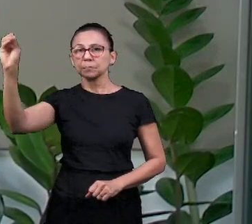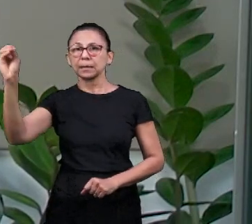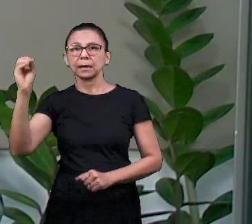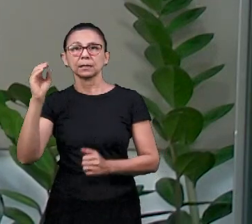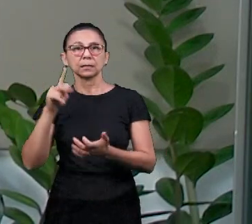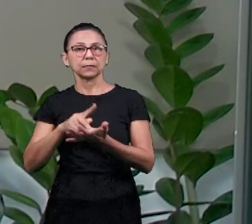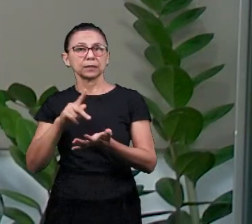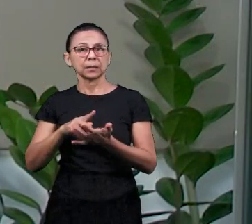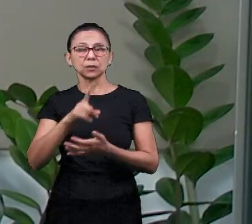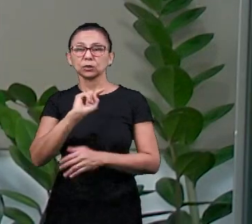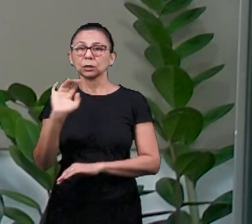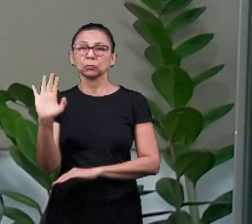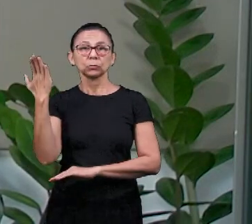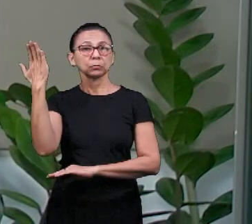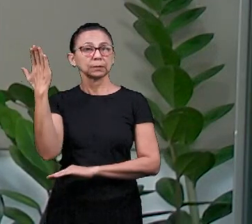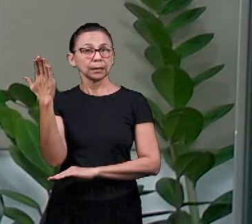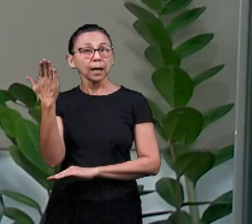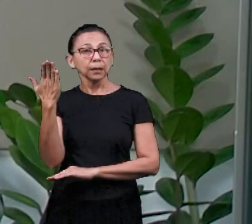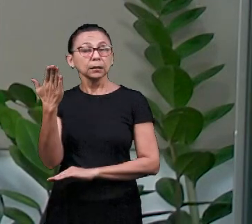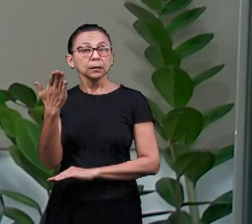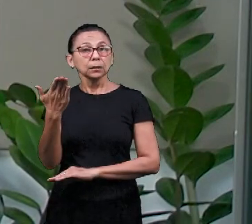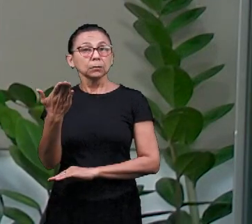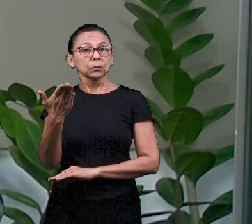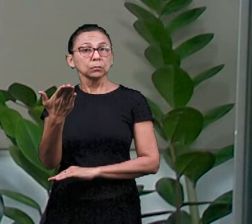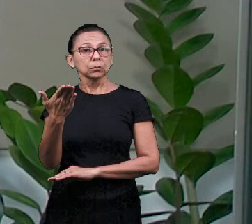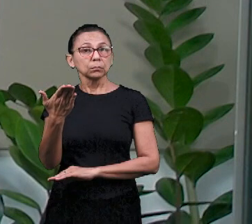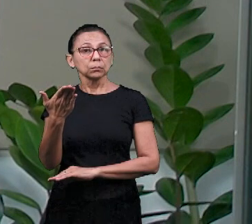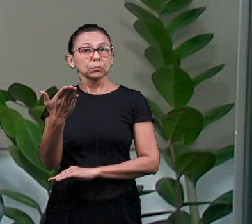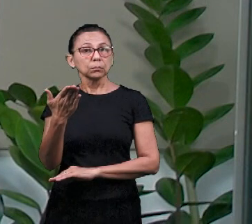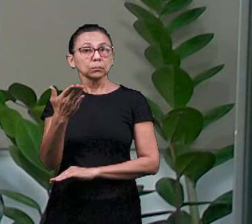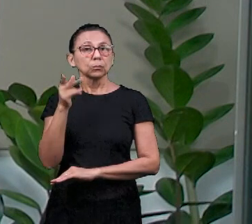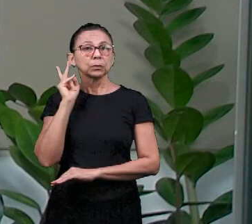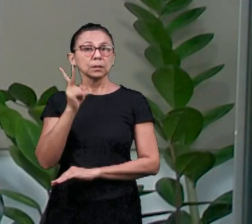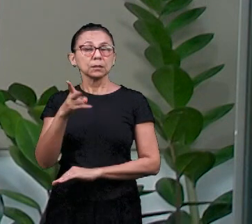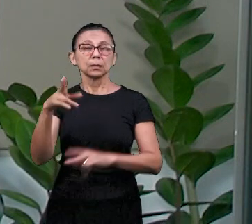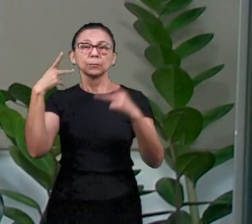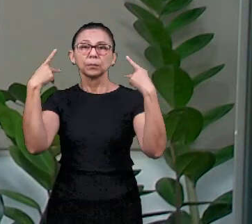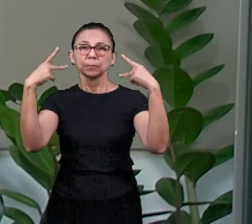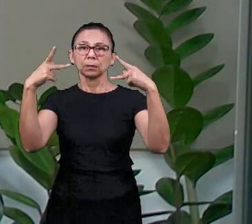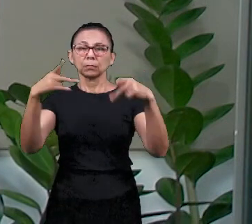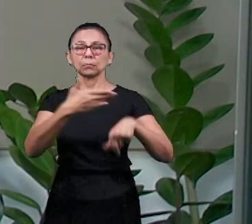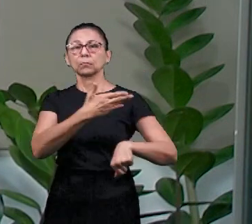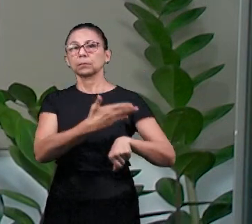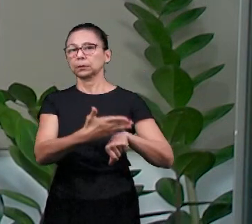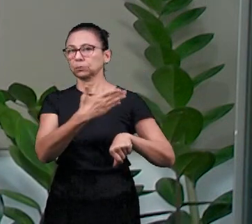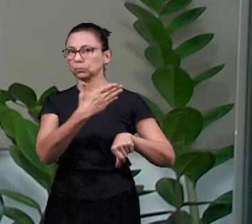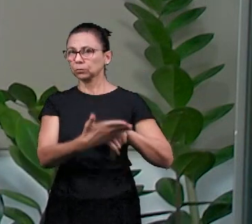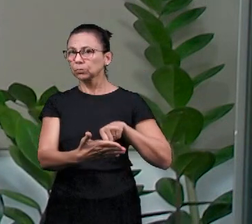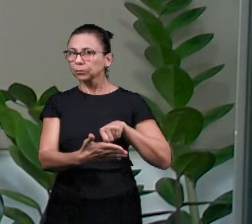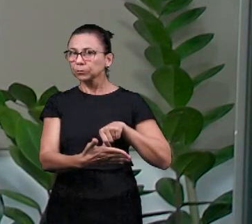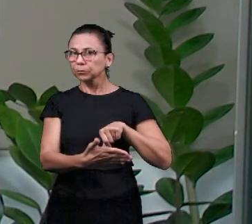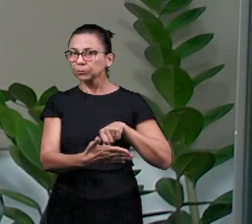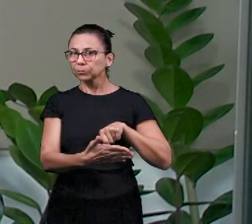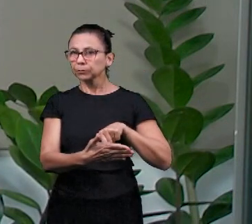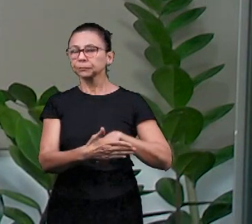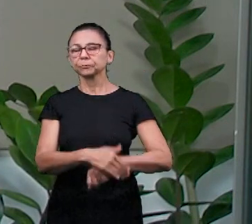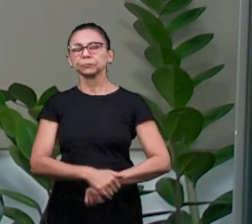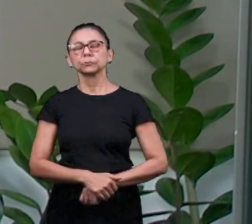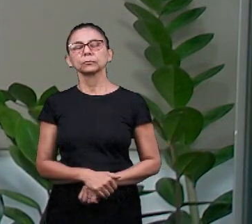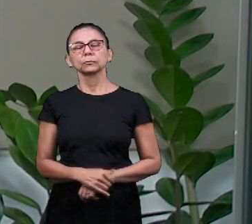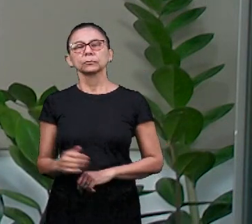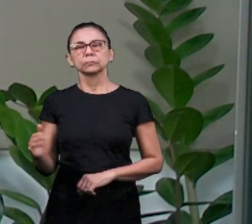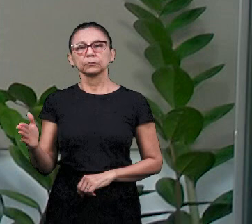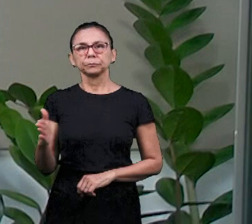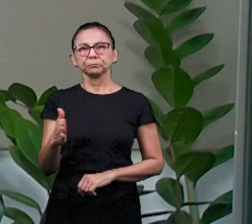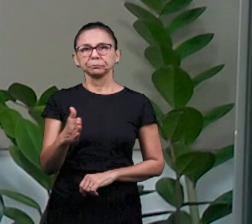ceux qui ont eux-mêmes prêché et vécu. Oui. Donc, vous voyez bien, nous devons